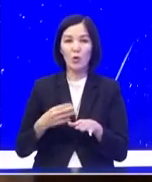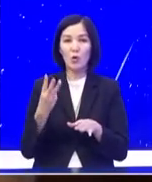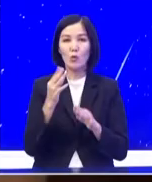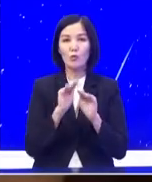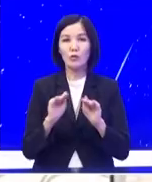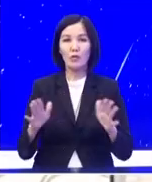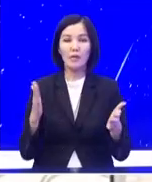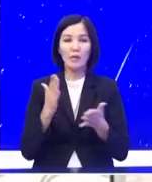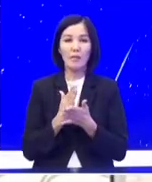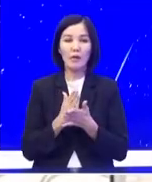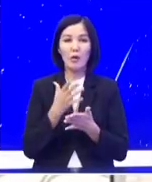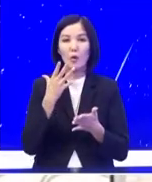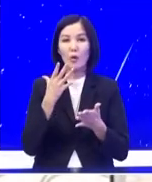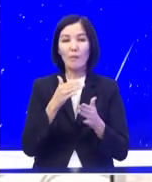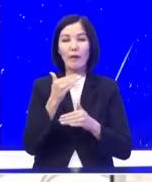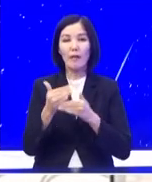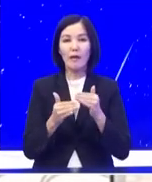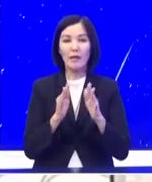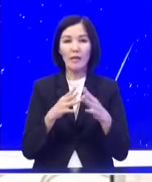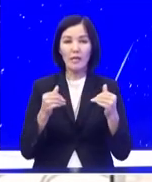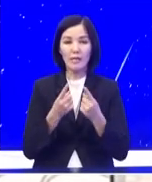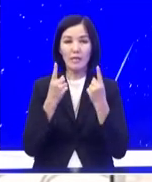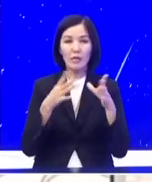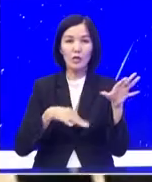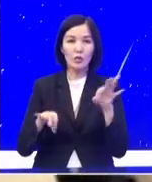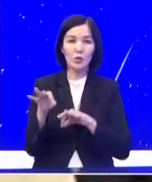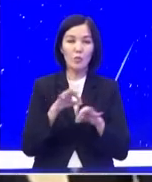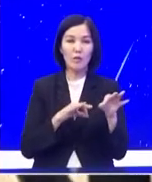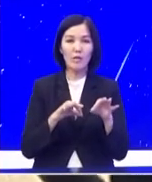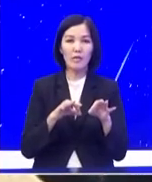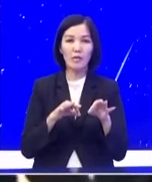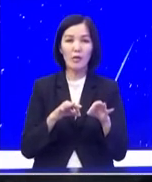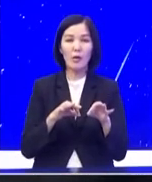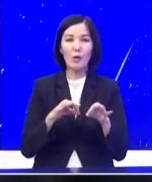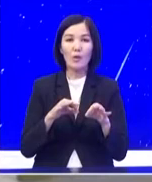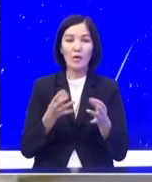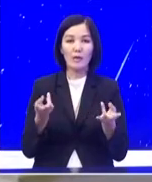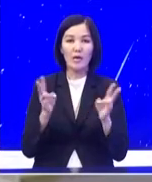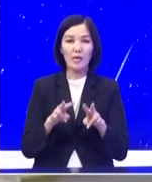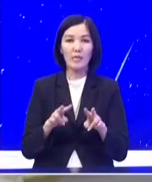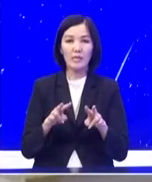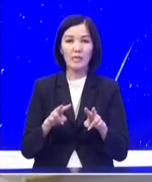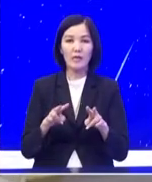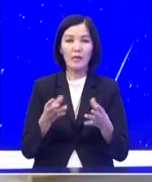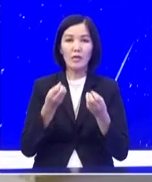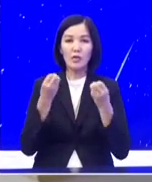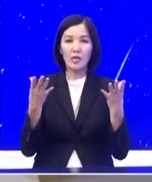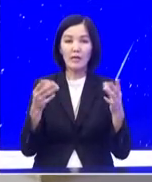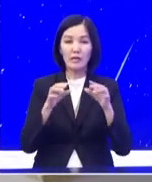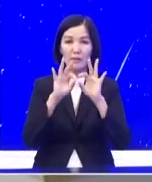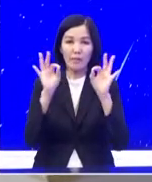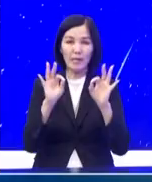немере сүйді. Саналы ұрпақ тәрбиеледі. Ірі жобаларымен артына мол мұра қалдырды. Жарқын бейнесі ел жұртының